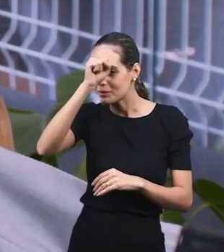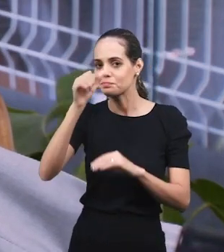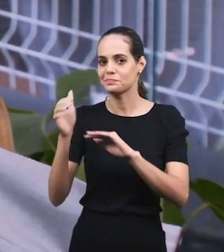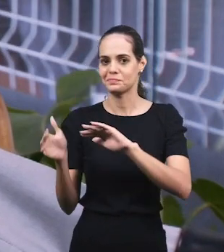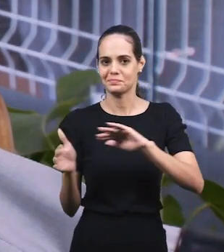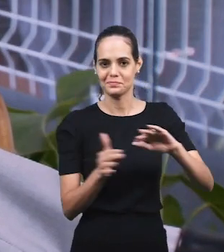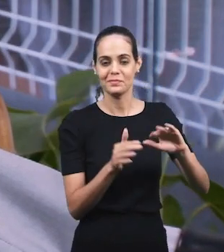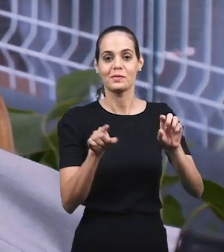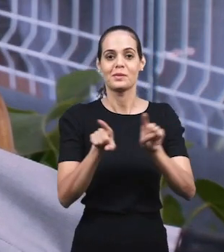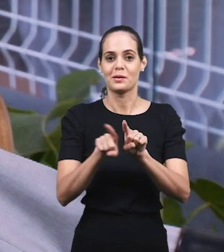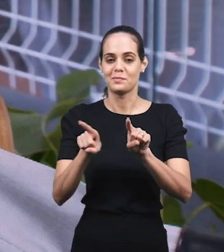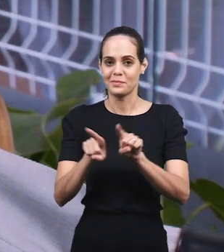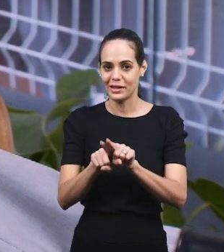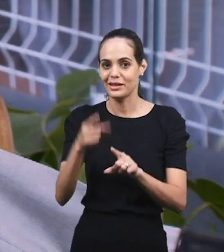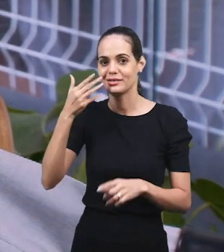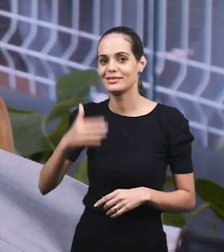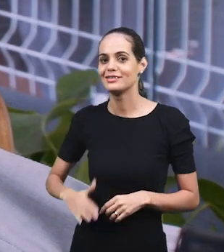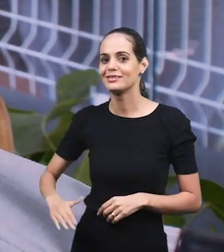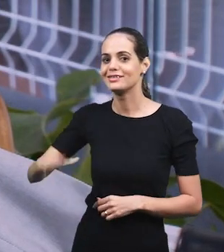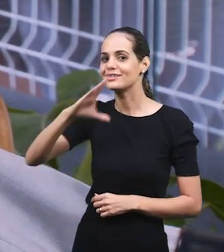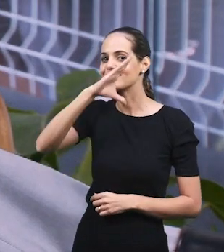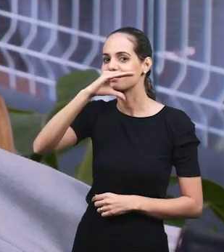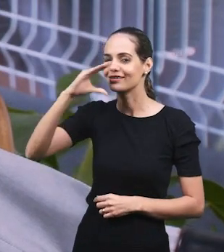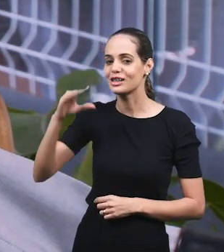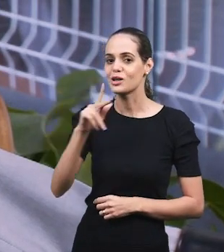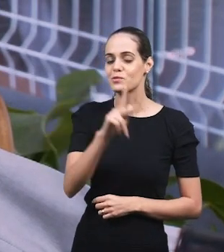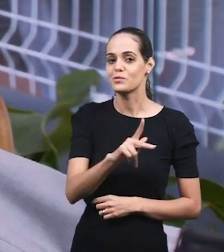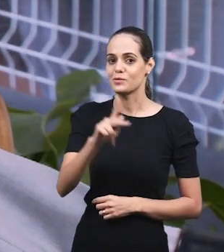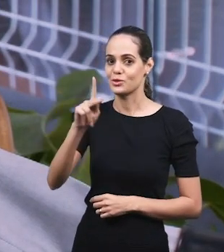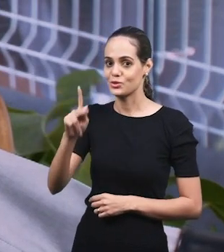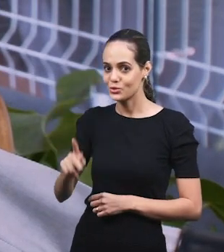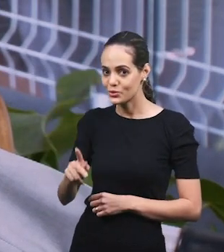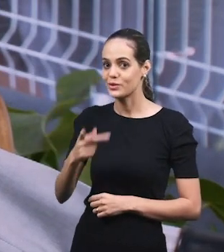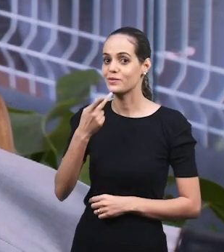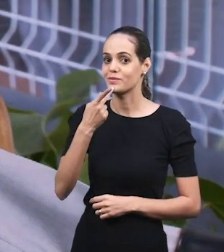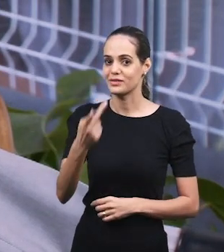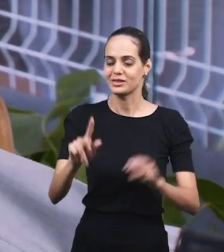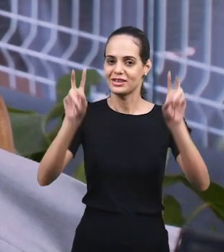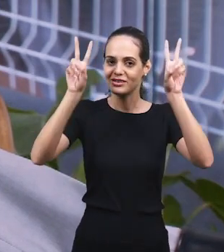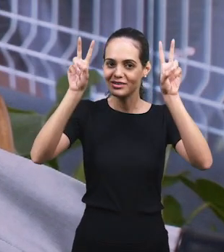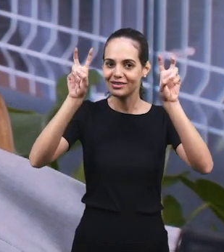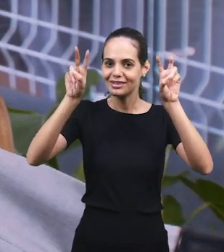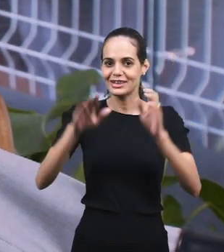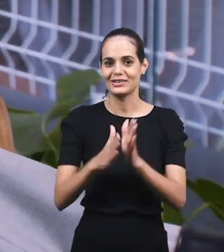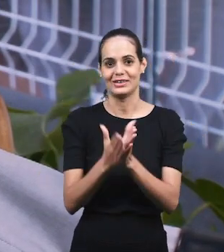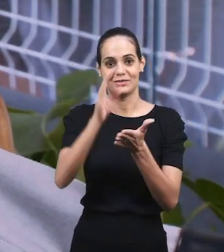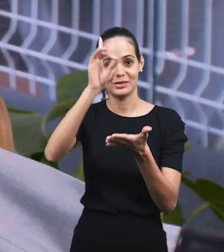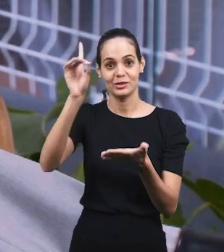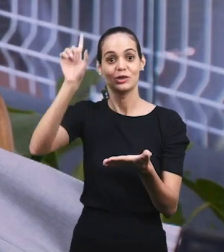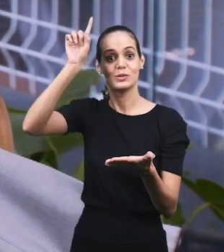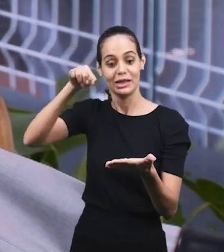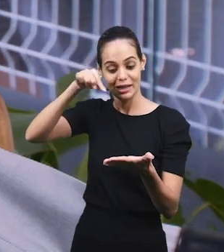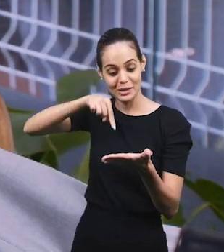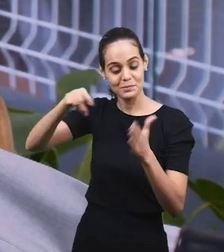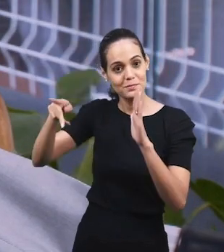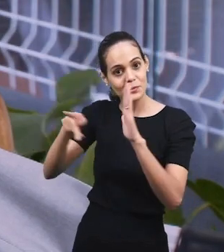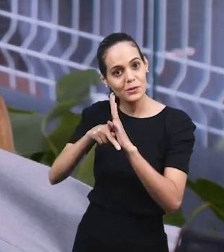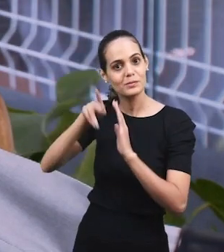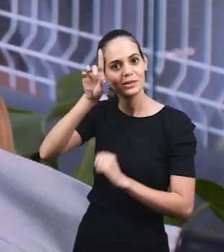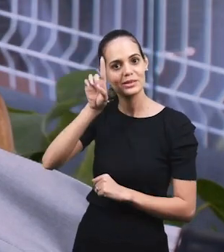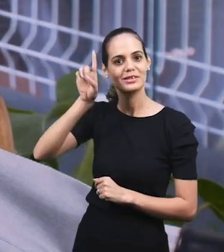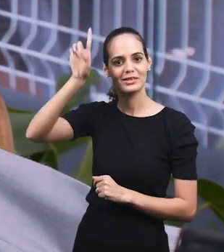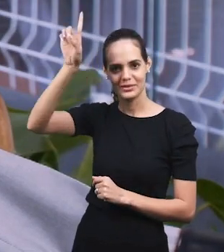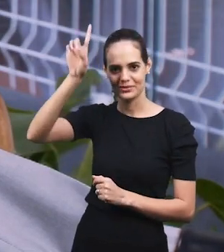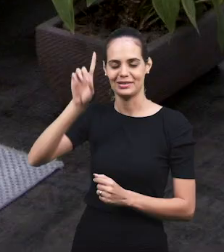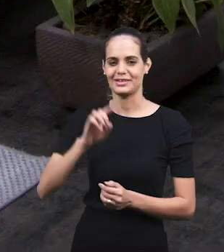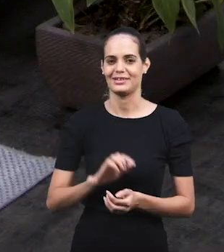un sondage pour l'enseignement de la prochaine louange. Et dans l'étude des enfants intermédiaires et adolescents, la professeure Maria Paula Dalla